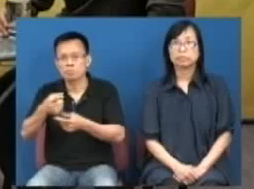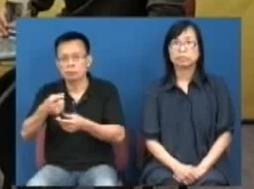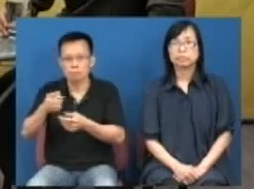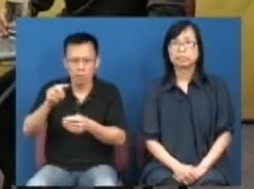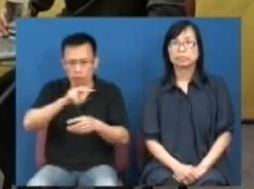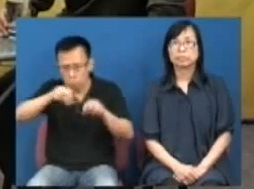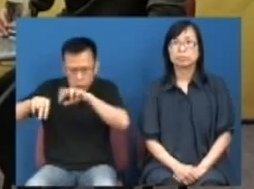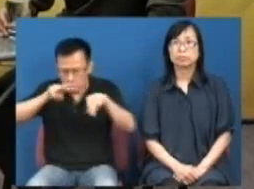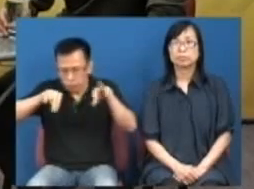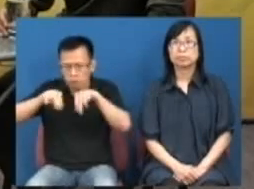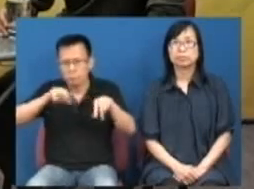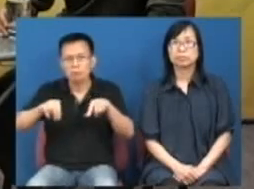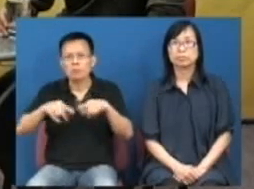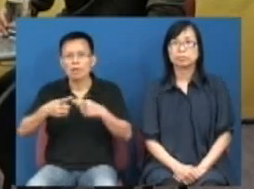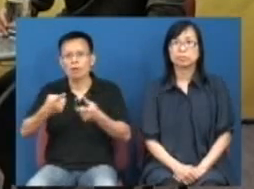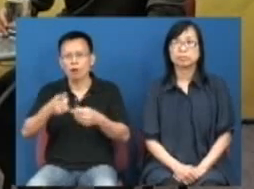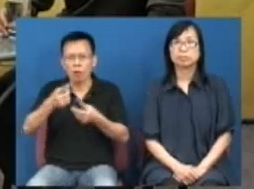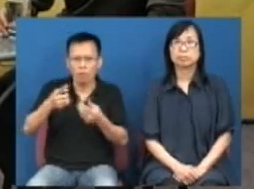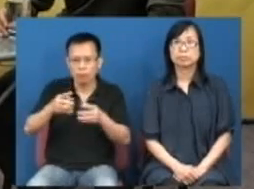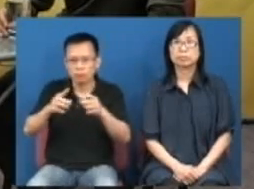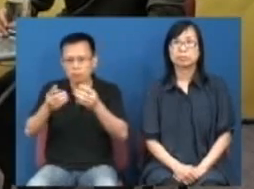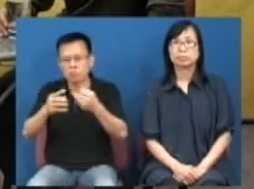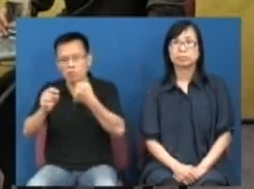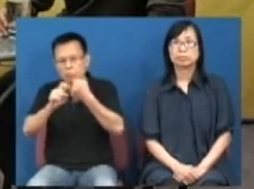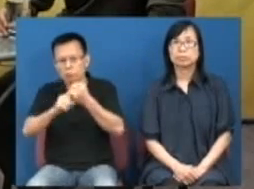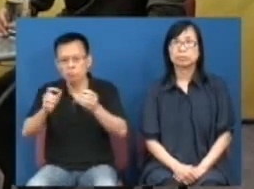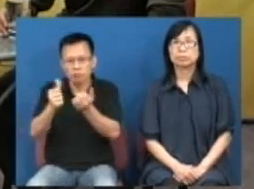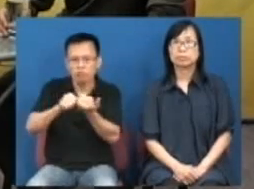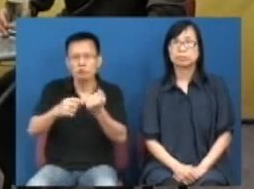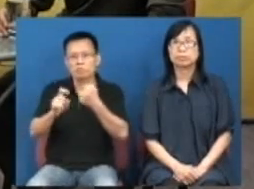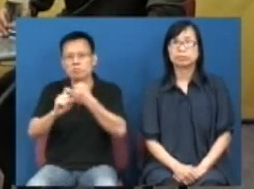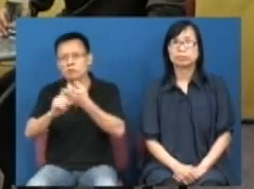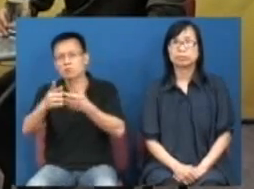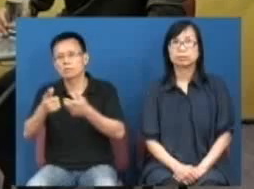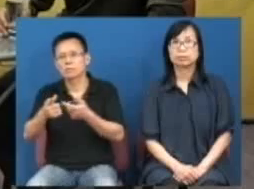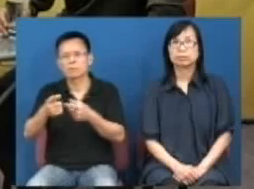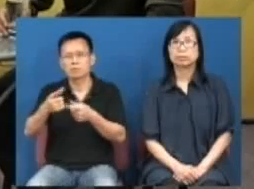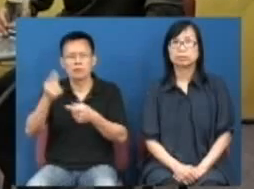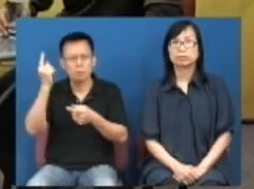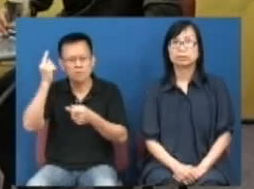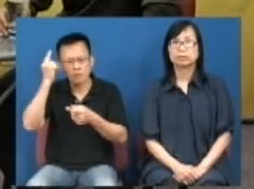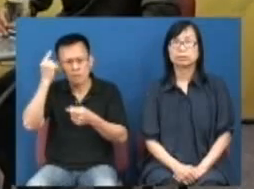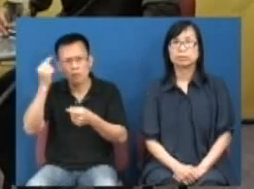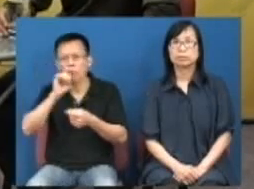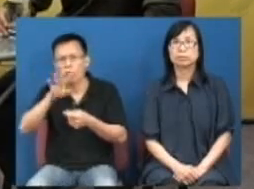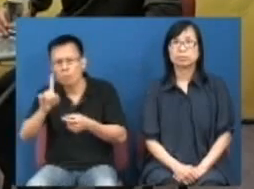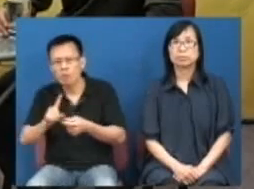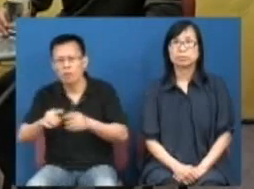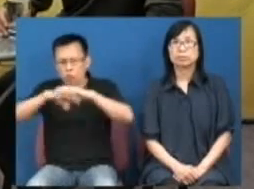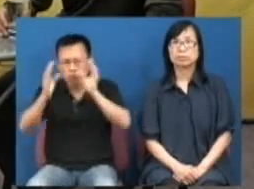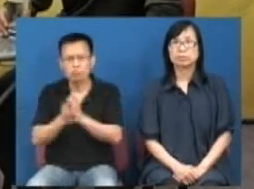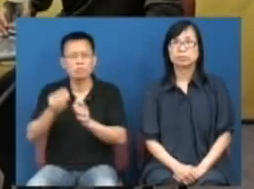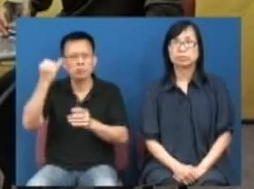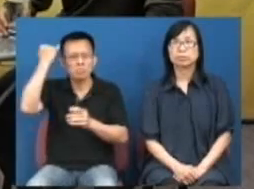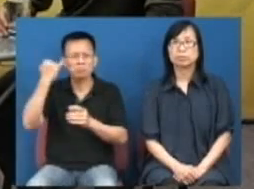嚟抄去咯。要你睇下哦，原來講附錄九咁樣，要印出個附錄九，你先至知道佢咧，佢係講緊咩嘢？都唔知完全唔知講乜嘢